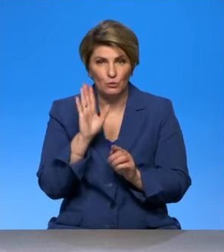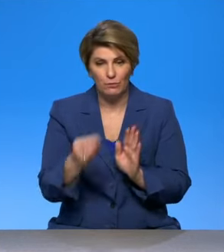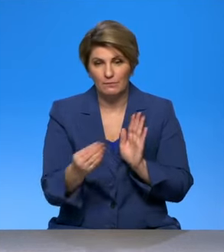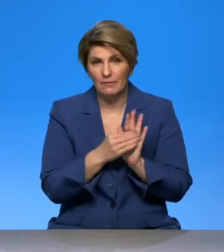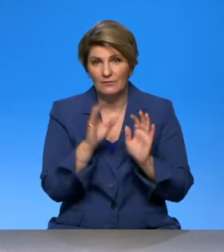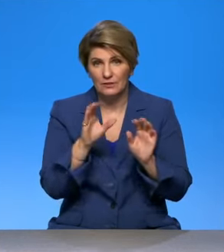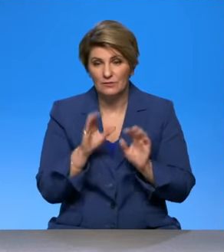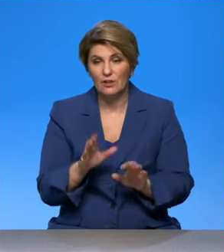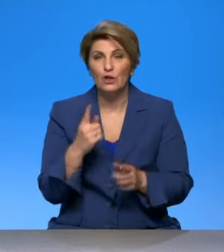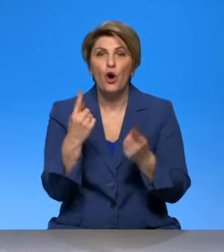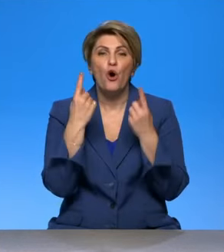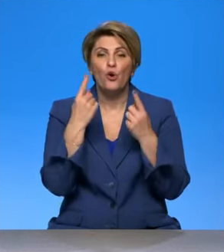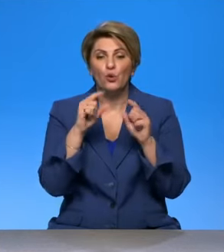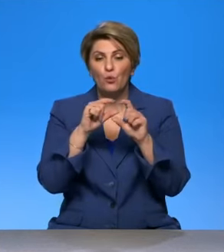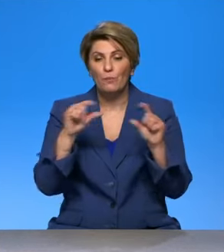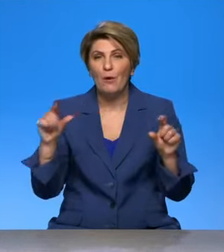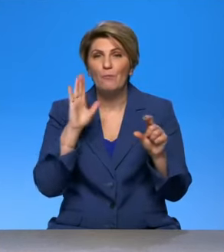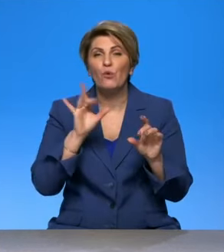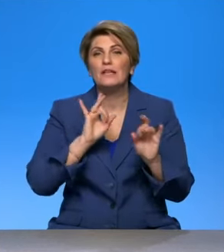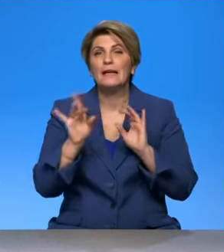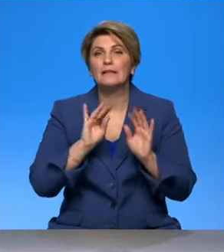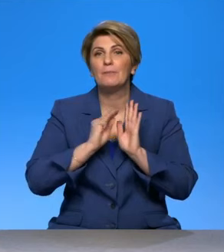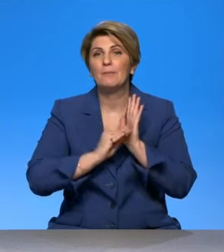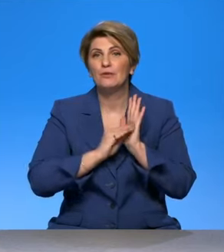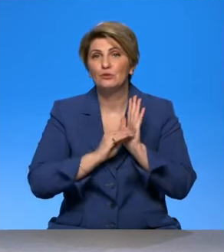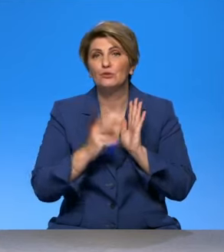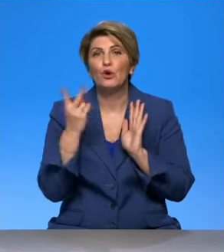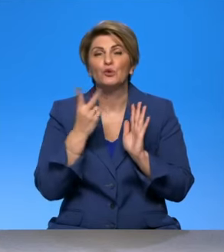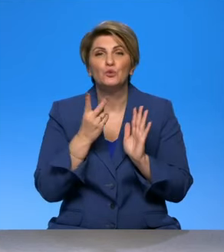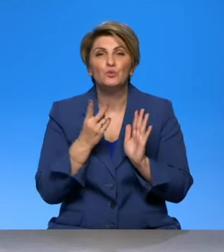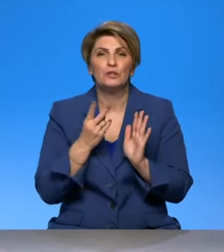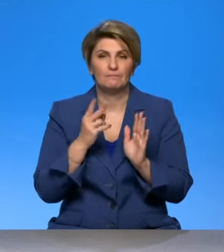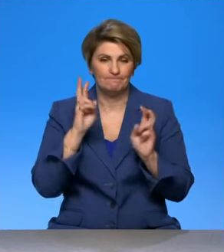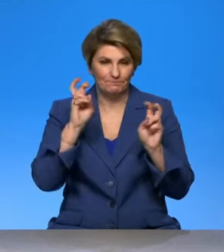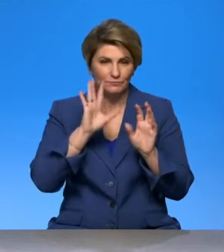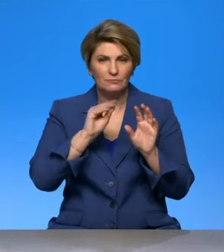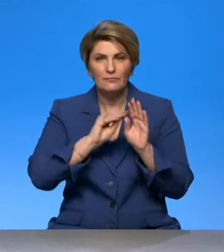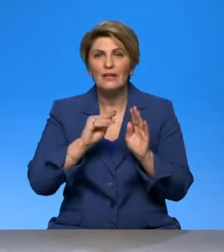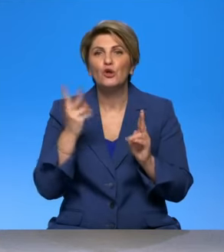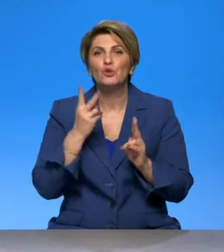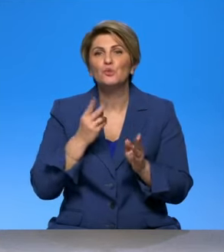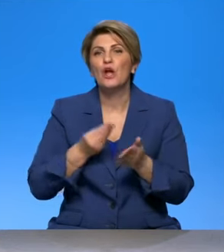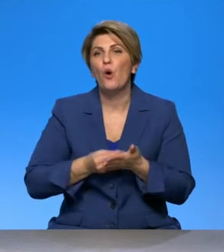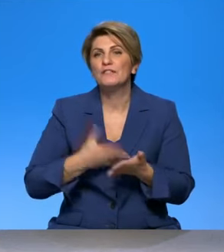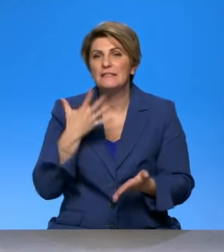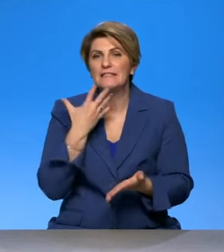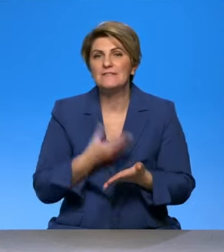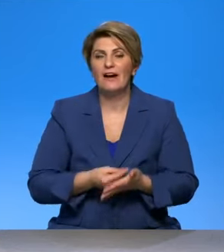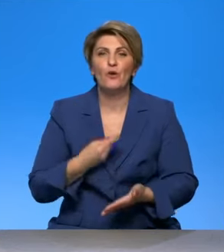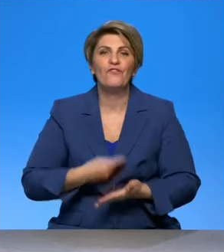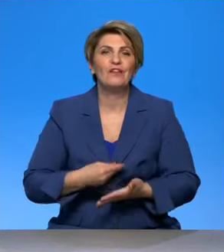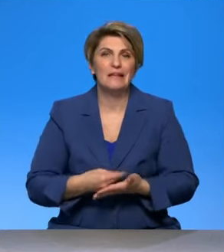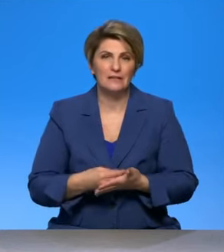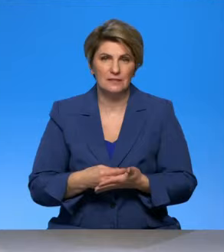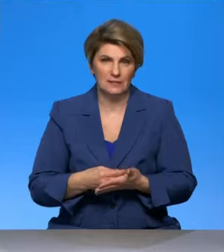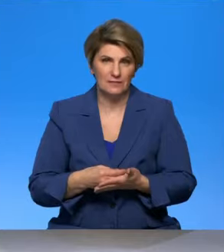крупными буквами на рекламе будут писать, что нужно оценить свое финансовое состояние. Это правильно. Но, опять же, только осознанный